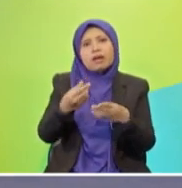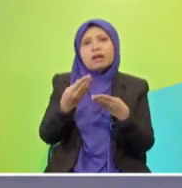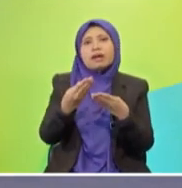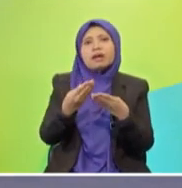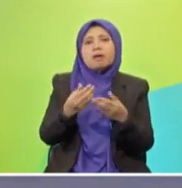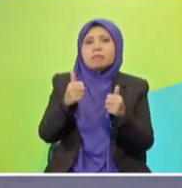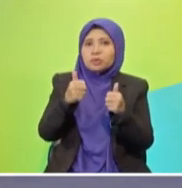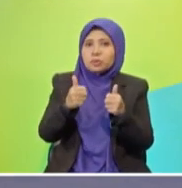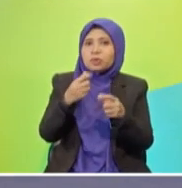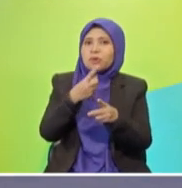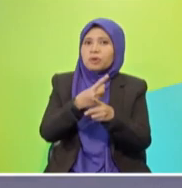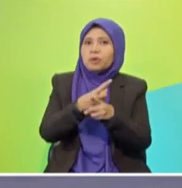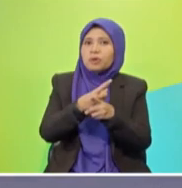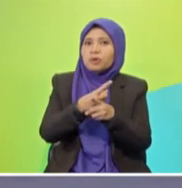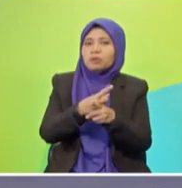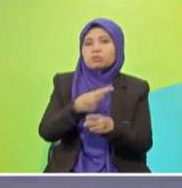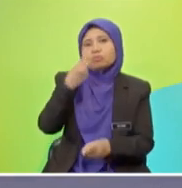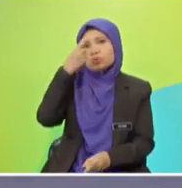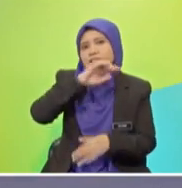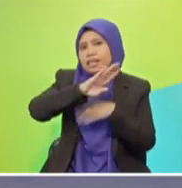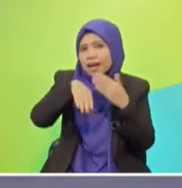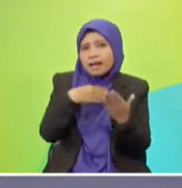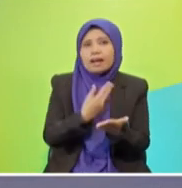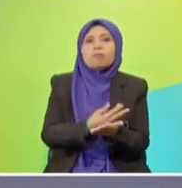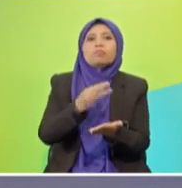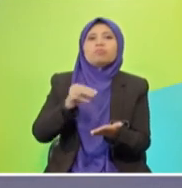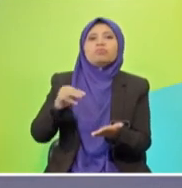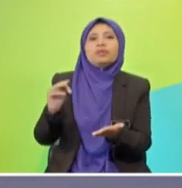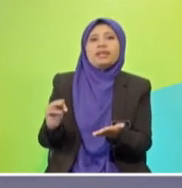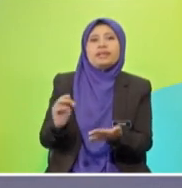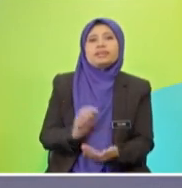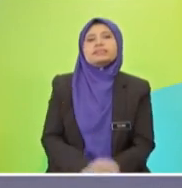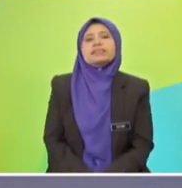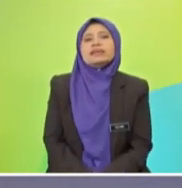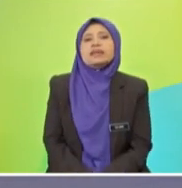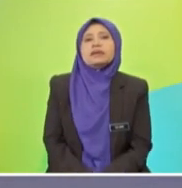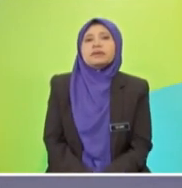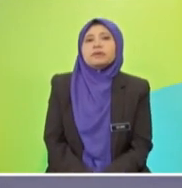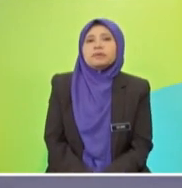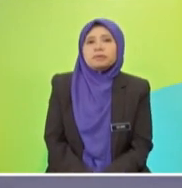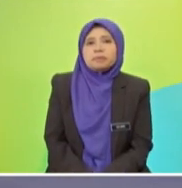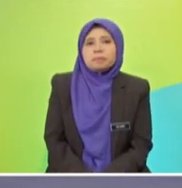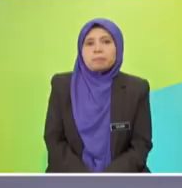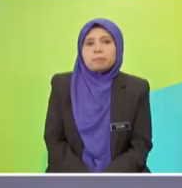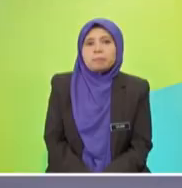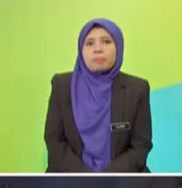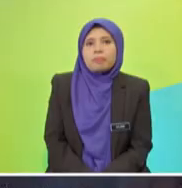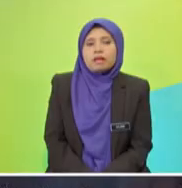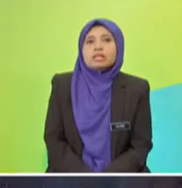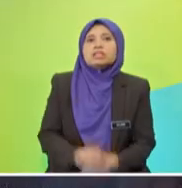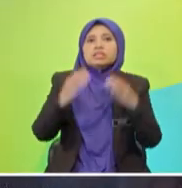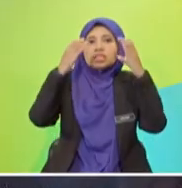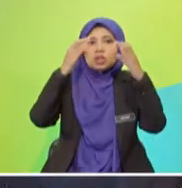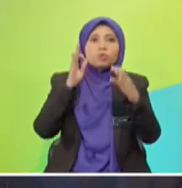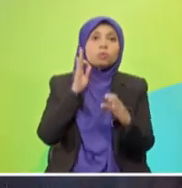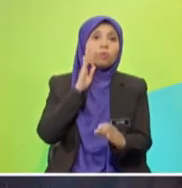kemudian Alvin juga untuk adik Nuh oke baiklah ah Cikgu faronakan dengan